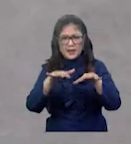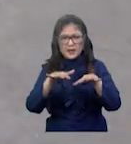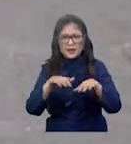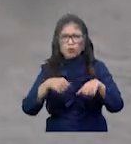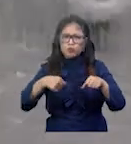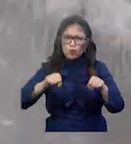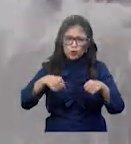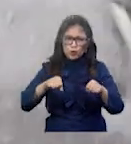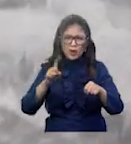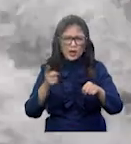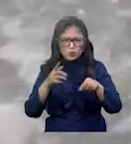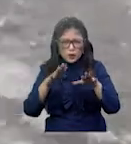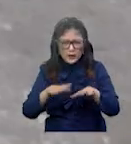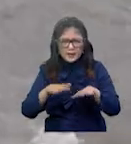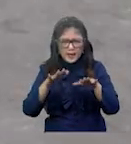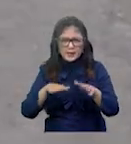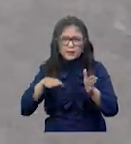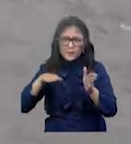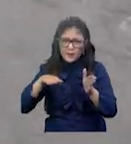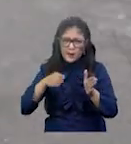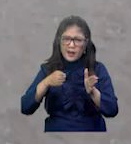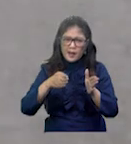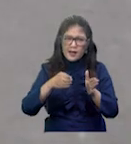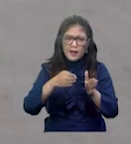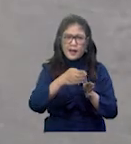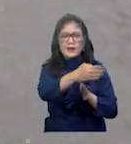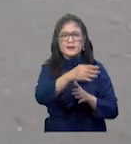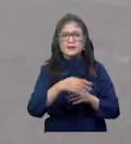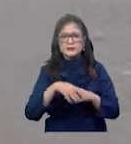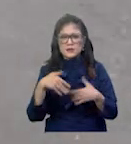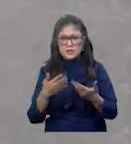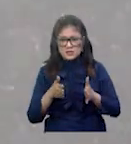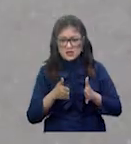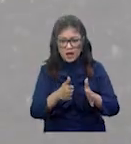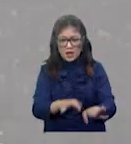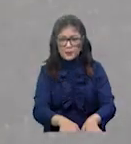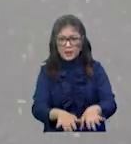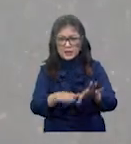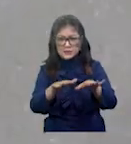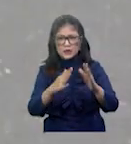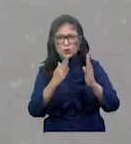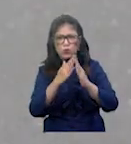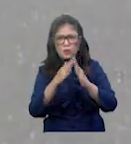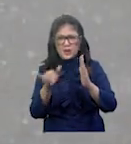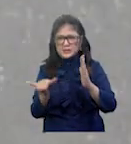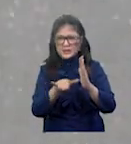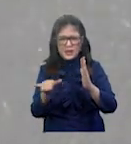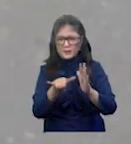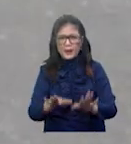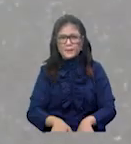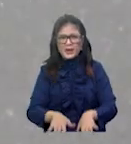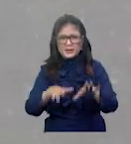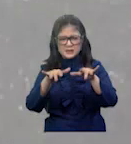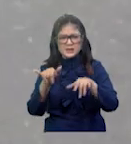mesin. Selain merendam akses jalan, banjir juga merendam puluhan rumah warga Desa Mulyasari, Subang, Jawa Barat.